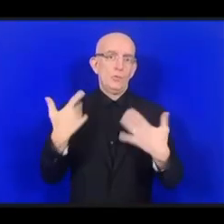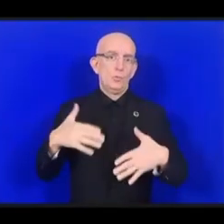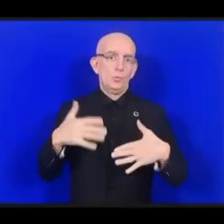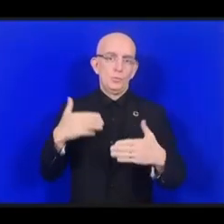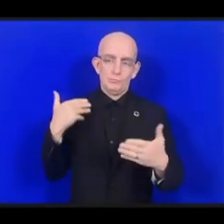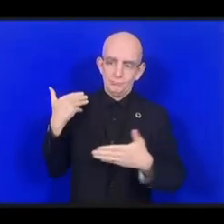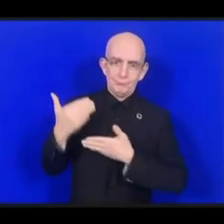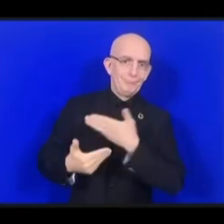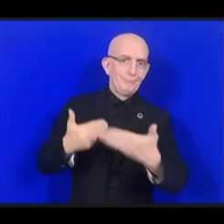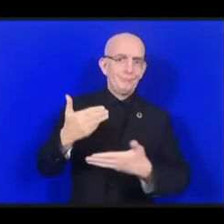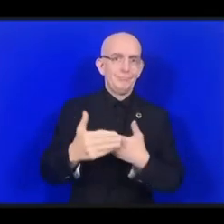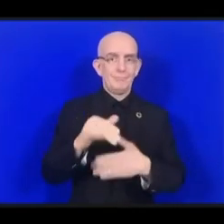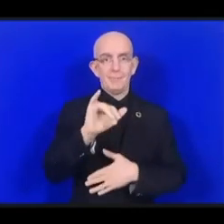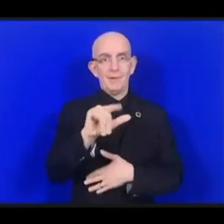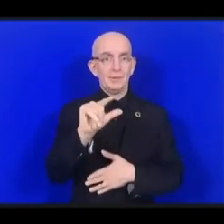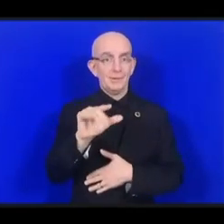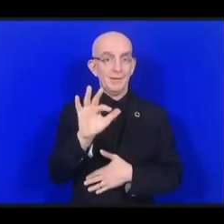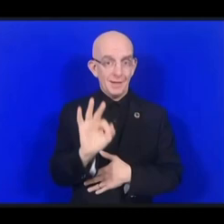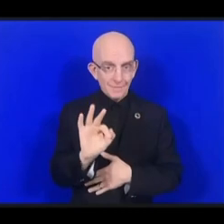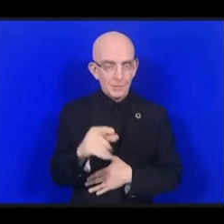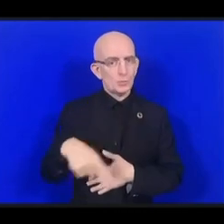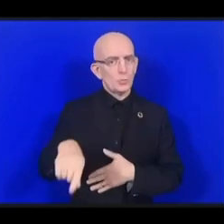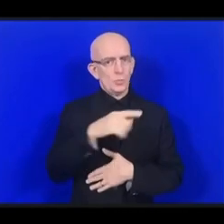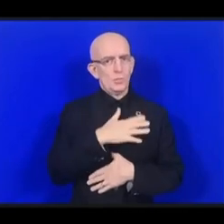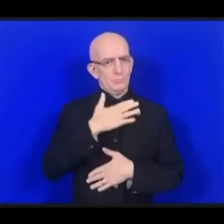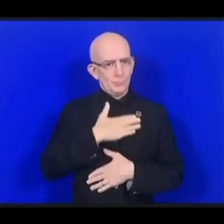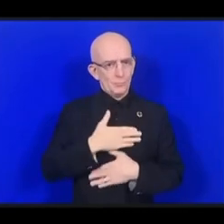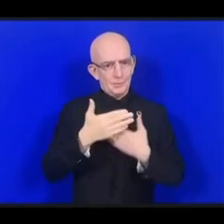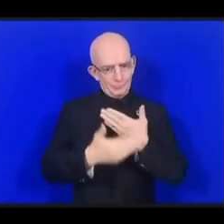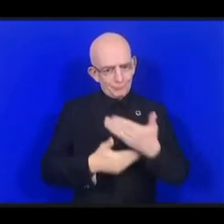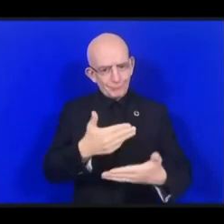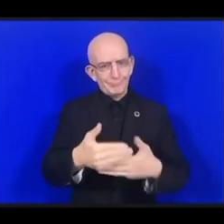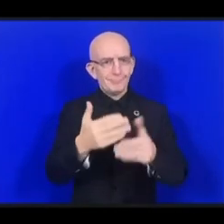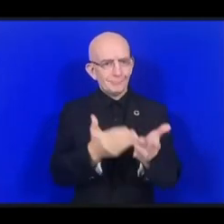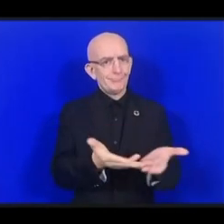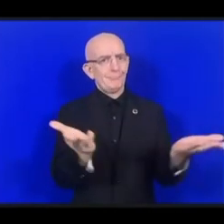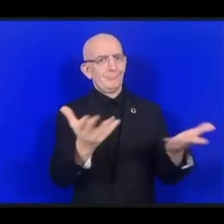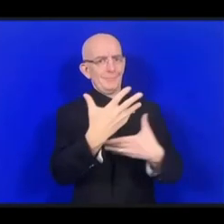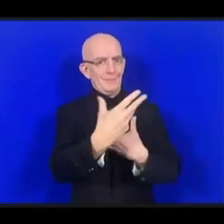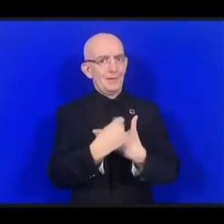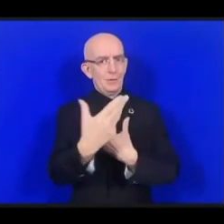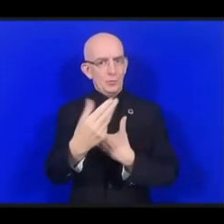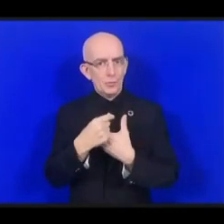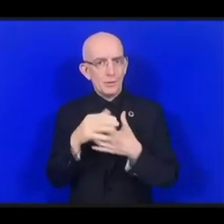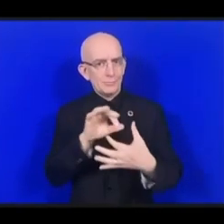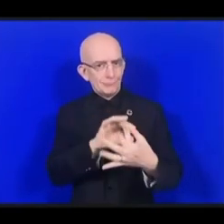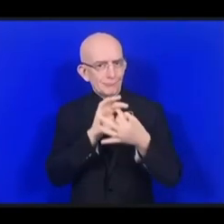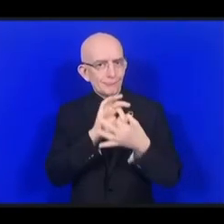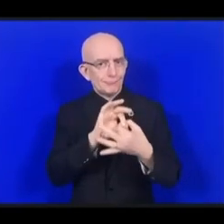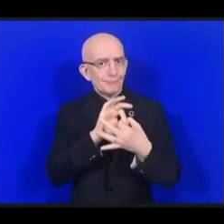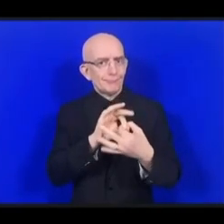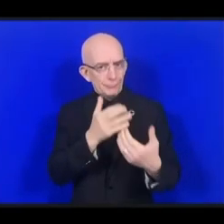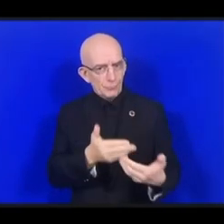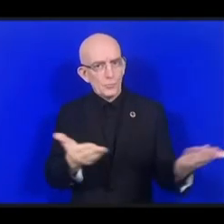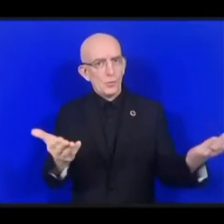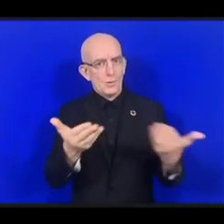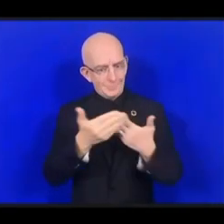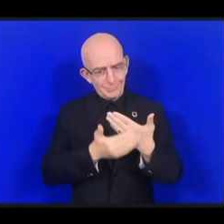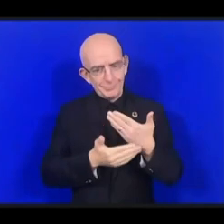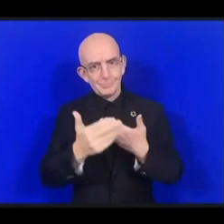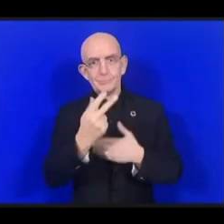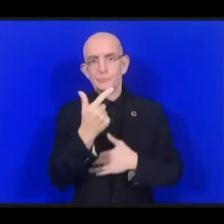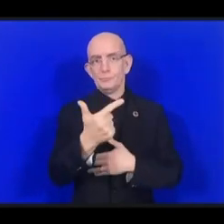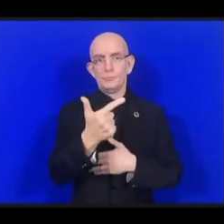ました今後2年間は大変重要な2年間になりますY+